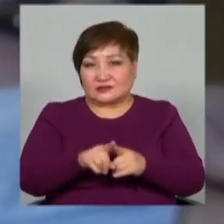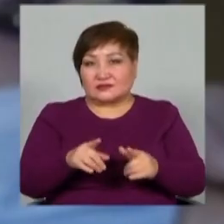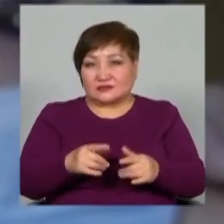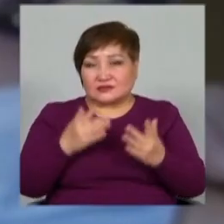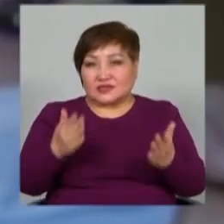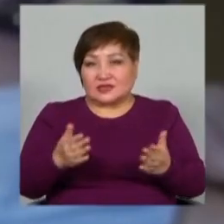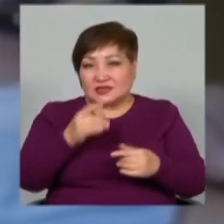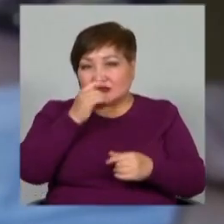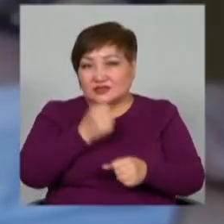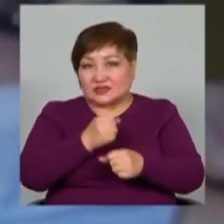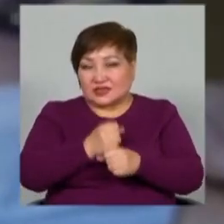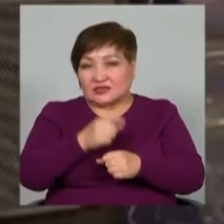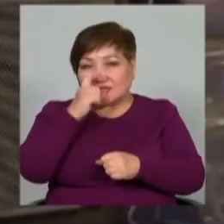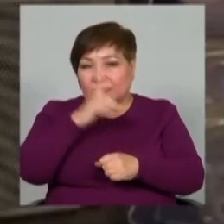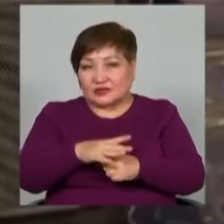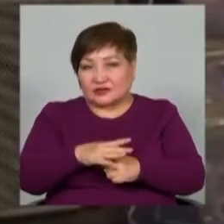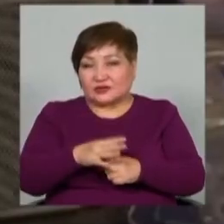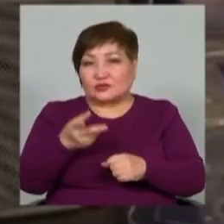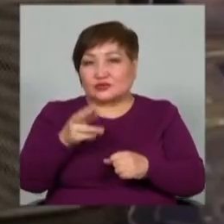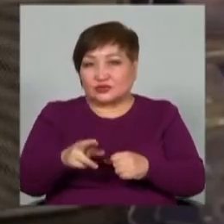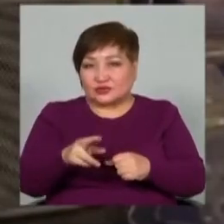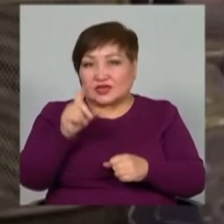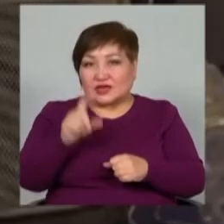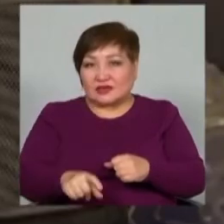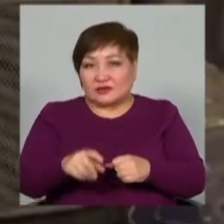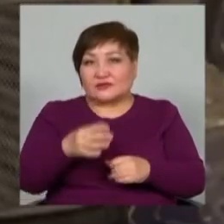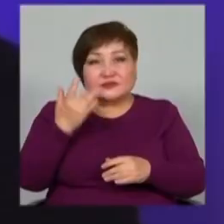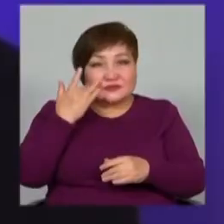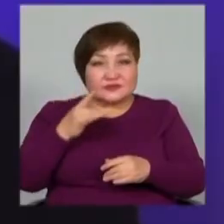жұмыр басты пенде жауап беретінін ұмытпауға шақырады.